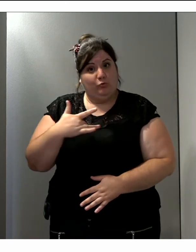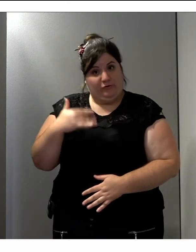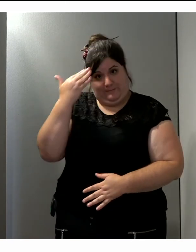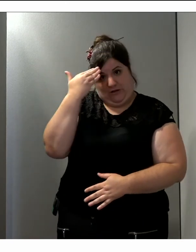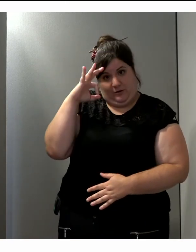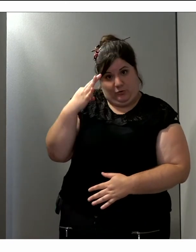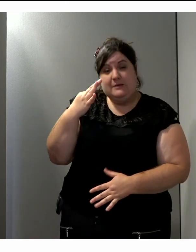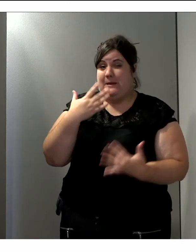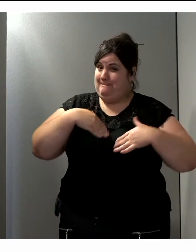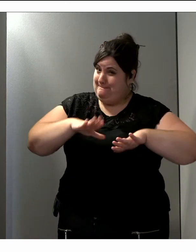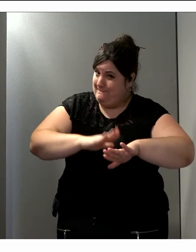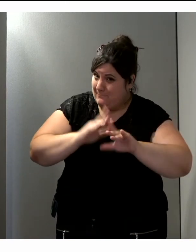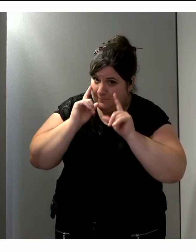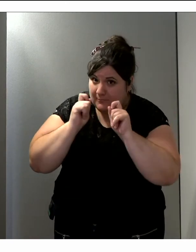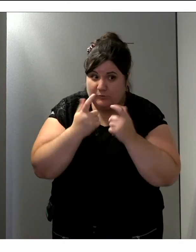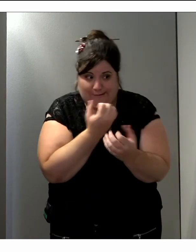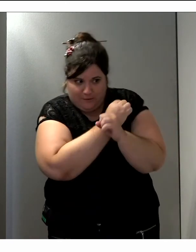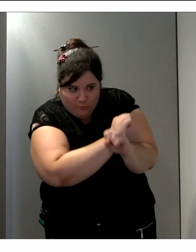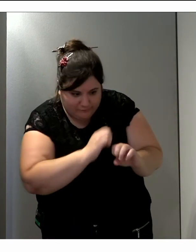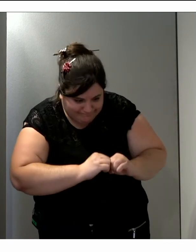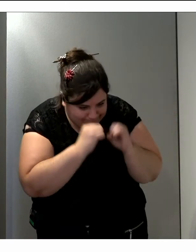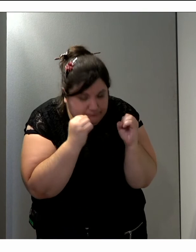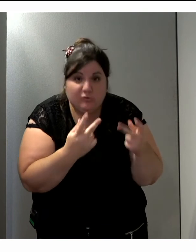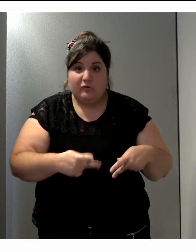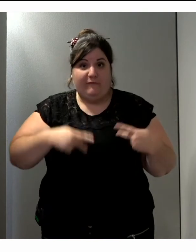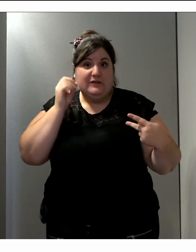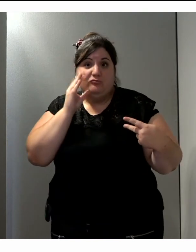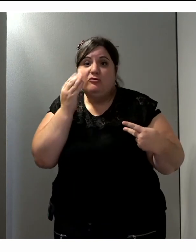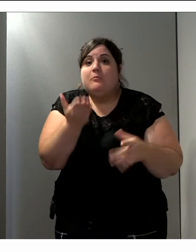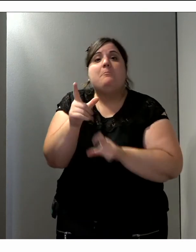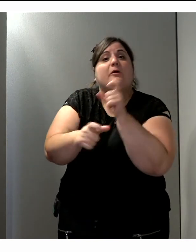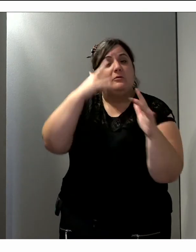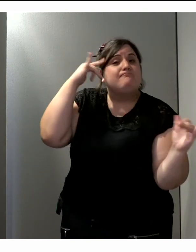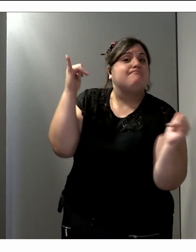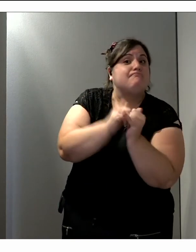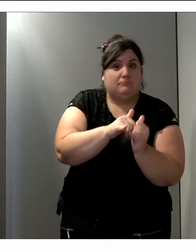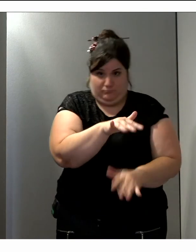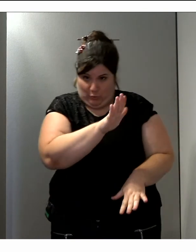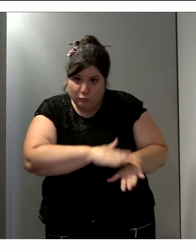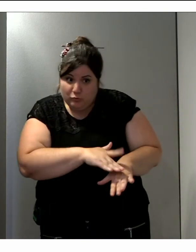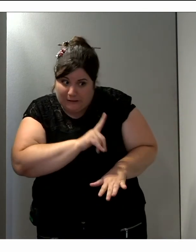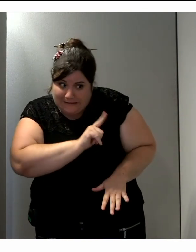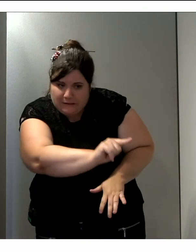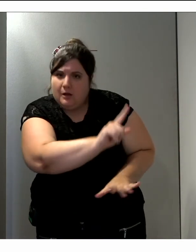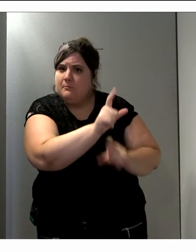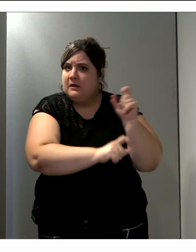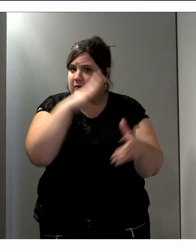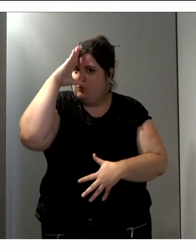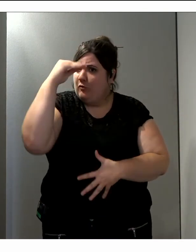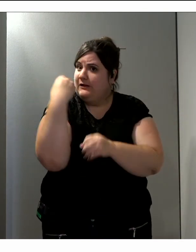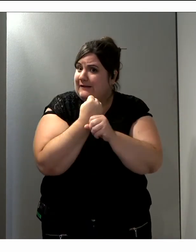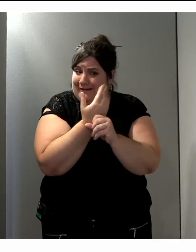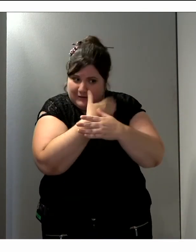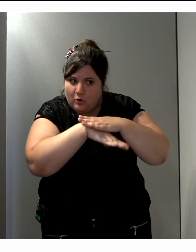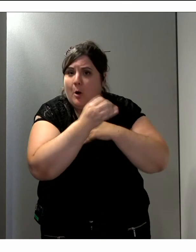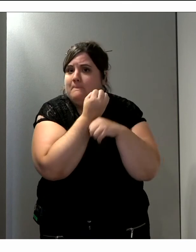une activité peu connue de la pénitentiaire, dans sa vie quotidienne, dans la vie de détention, tout le travail des personnels pénitentiaires